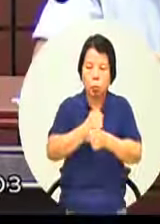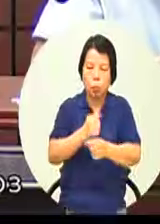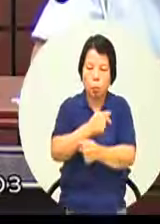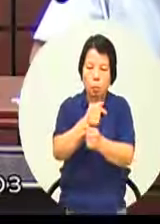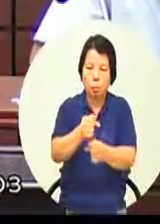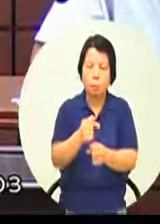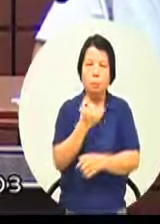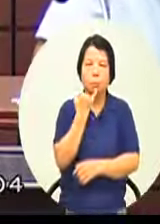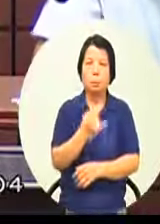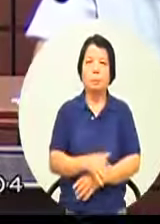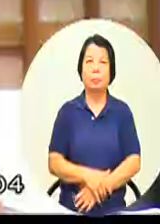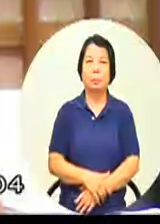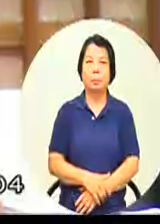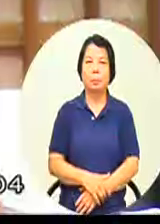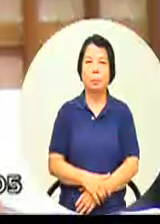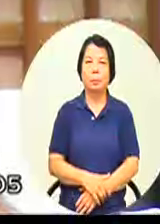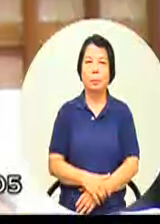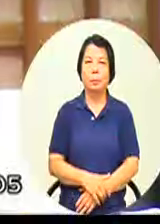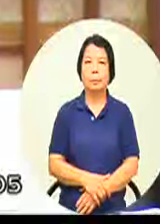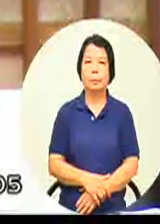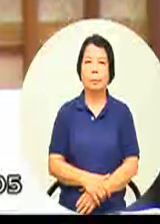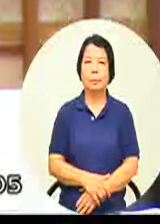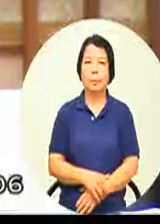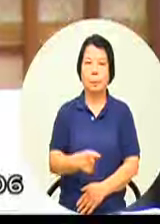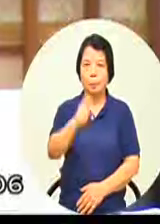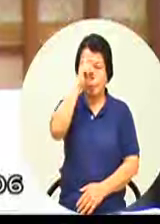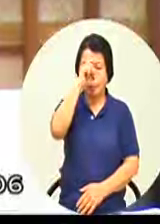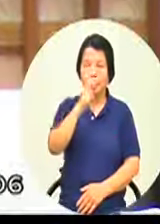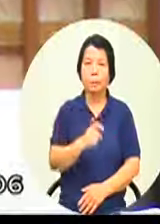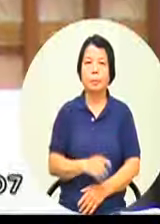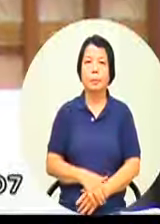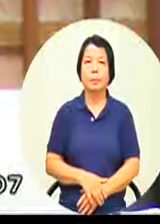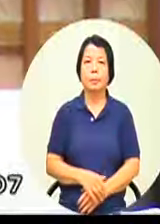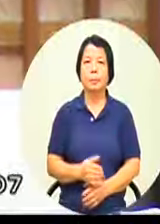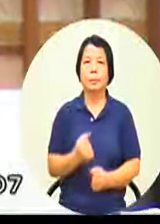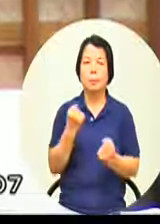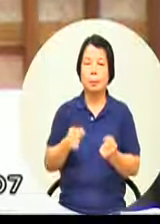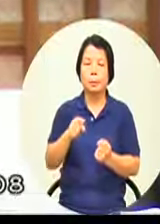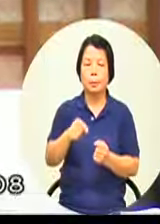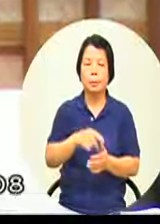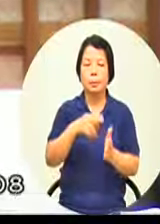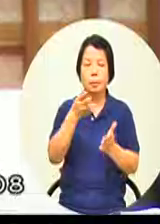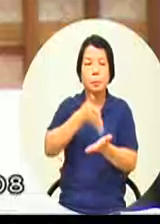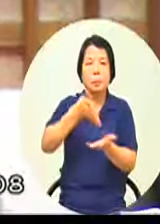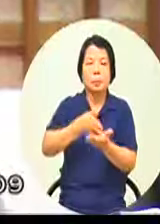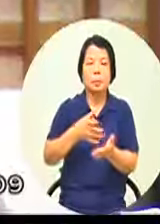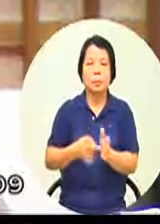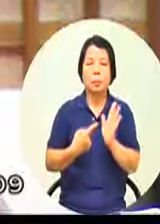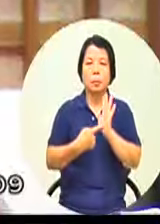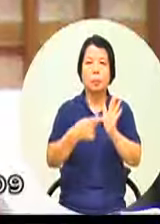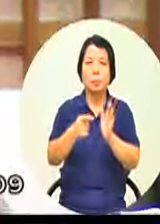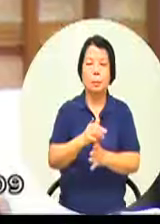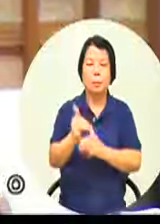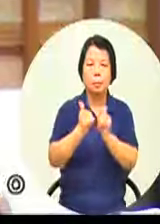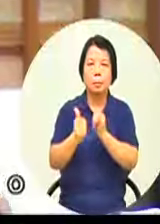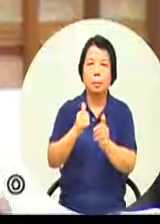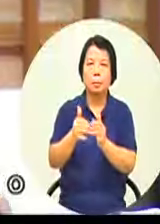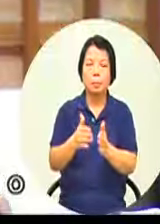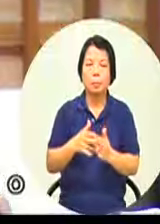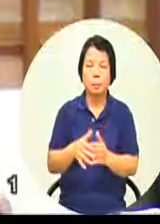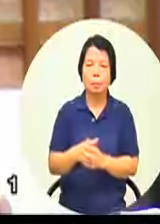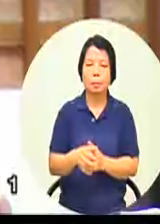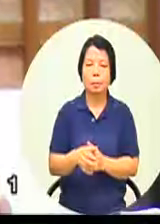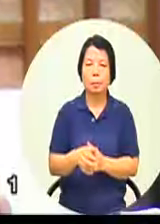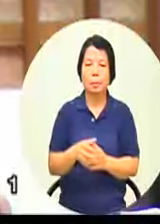样子。 局长，这一次我希望本席在这边所讲的、所表达的人民的市民的心